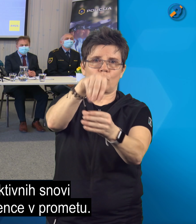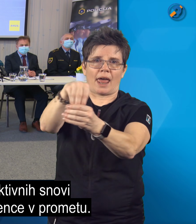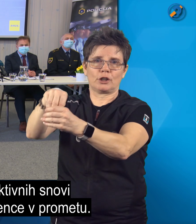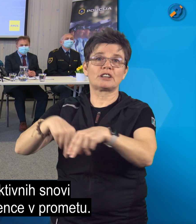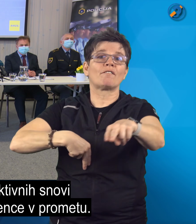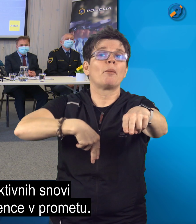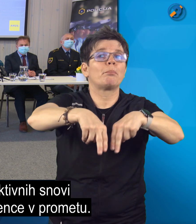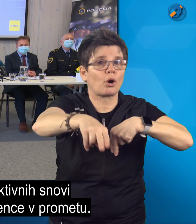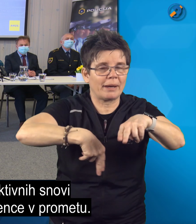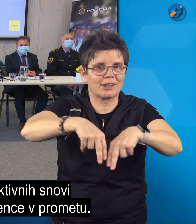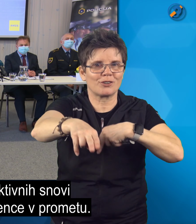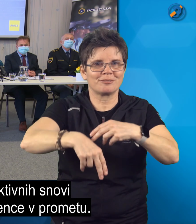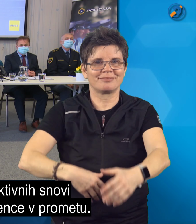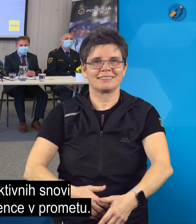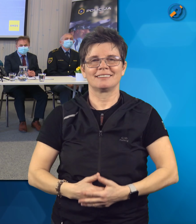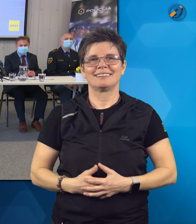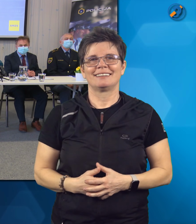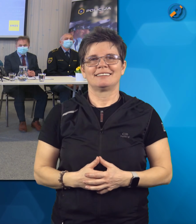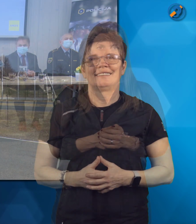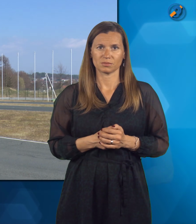v prometu.